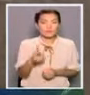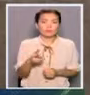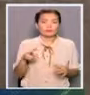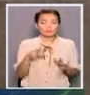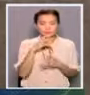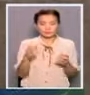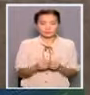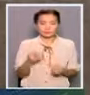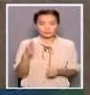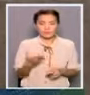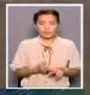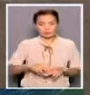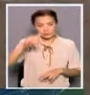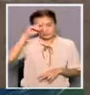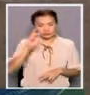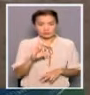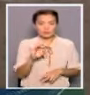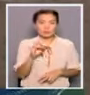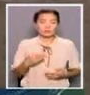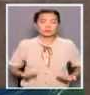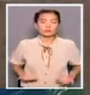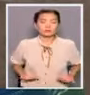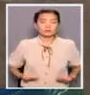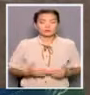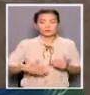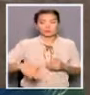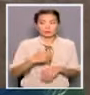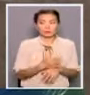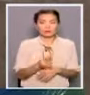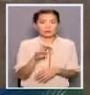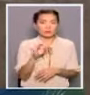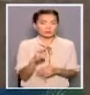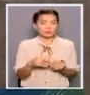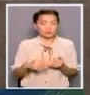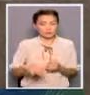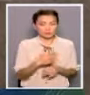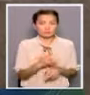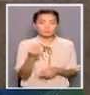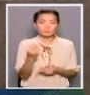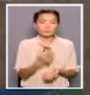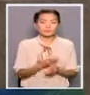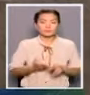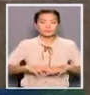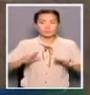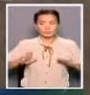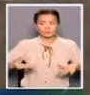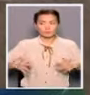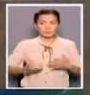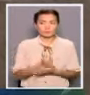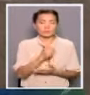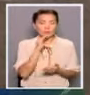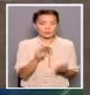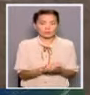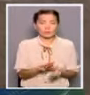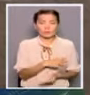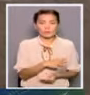которые сохранились. Как известно, сарматы жили на этой территории, на Нарынской земле. Кроме того, в этой местности найдены